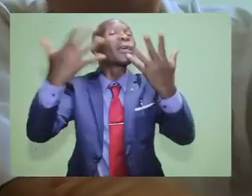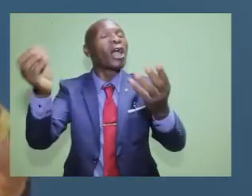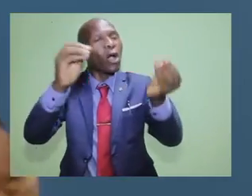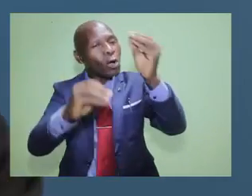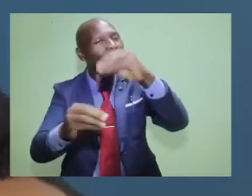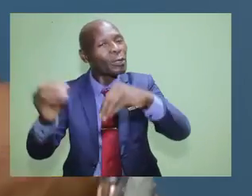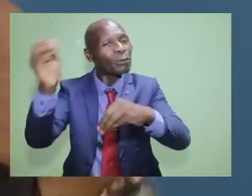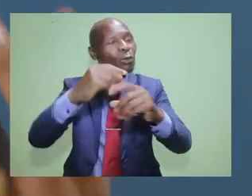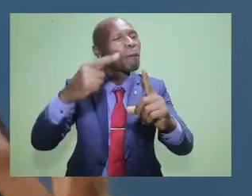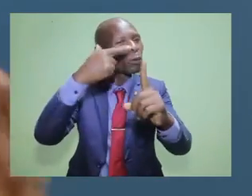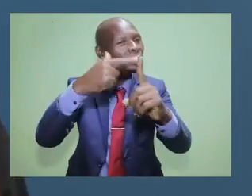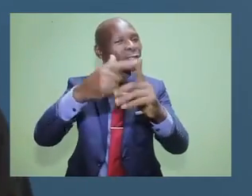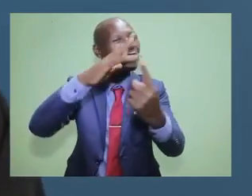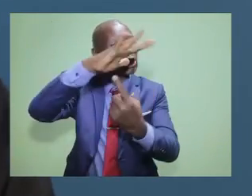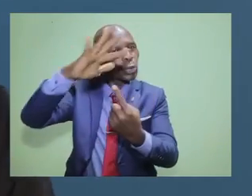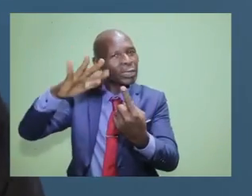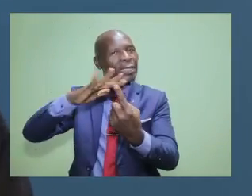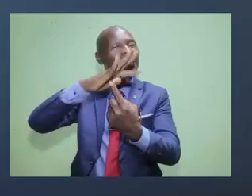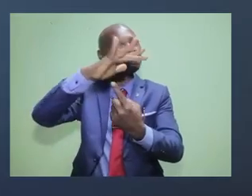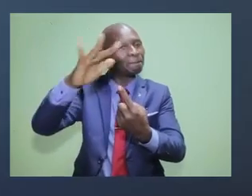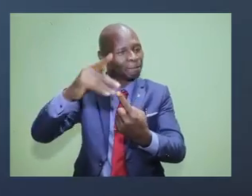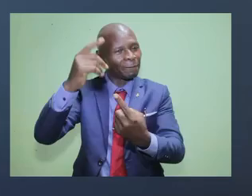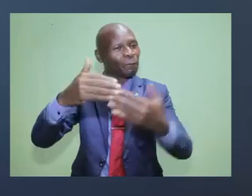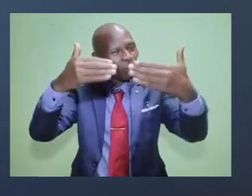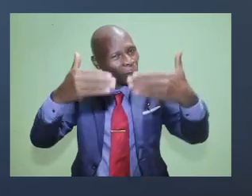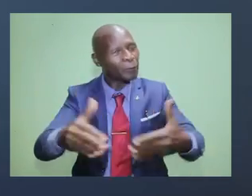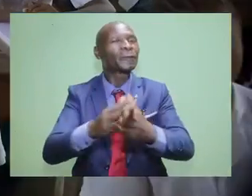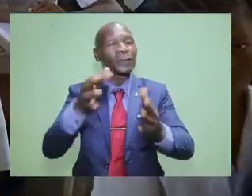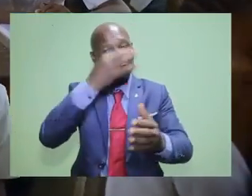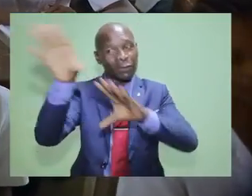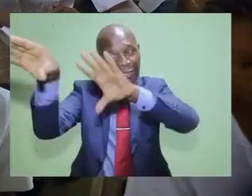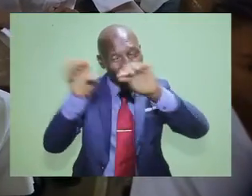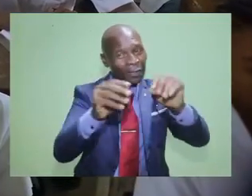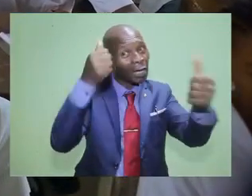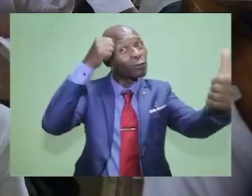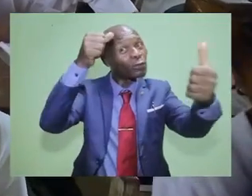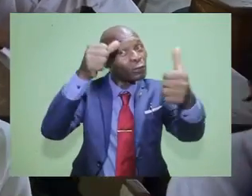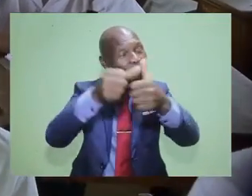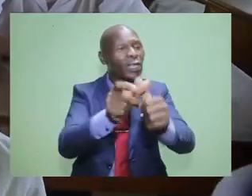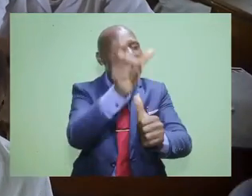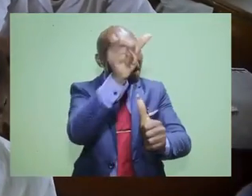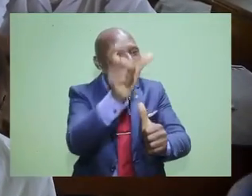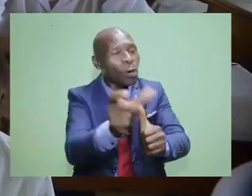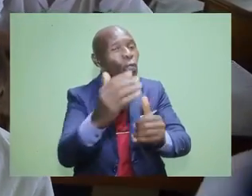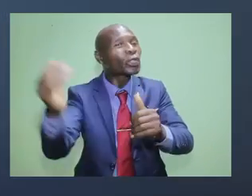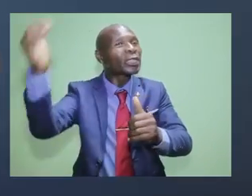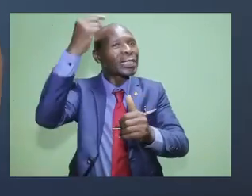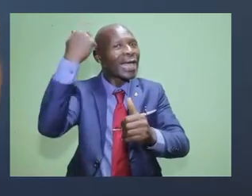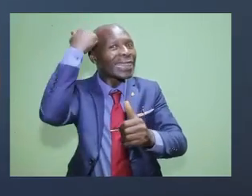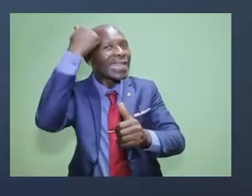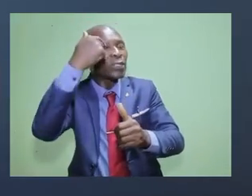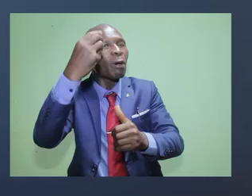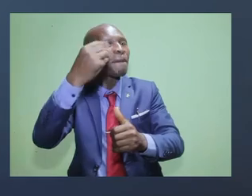une contribution positive à la société. En conclusion, je vous invite à vous souvenir des mots du grand